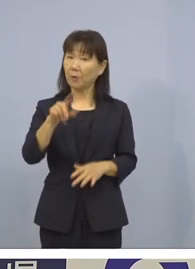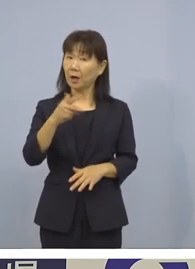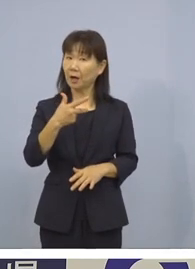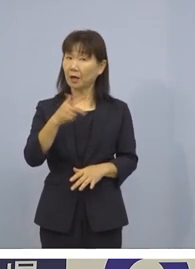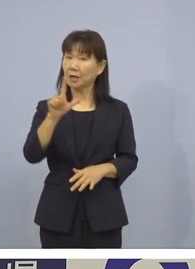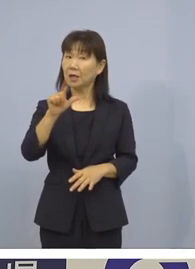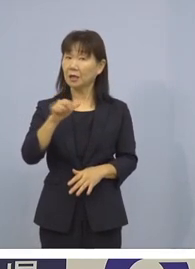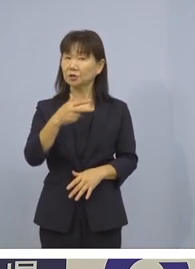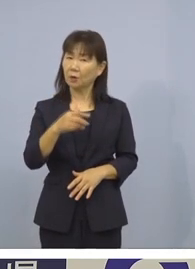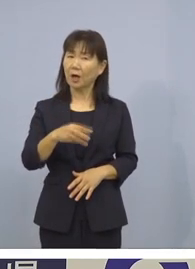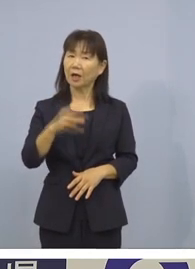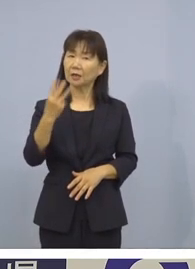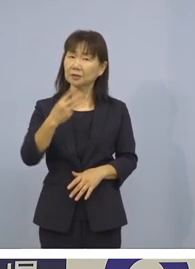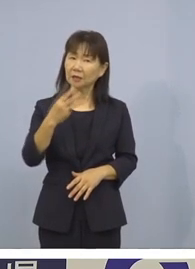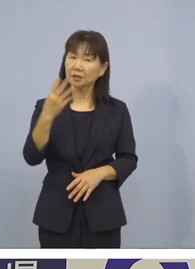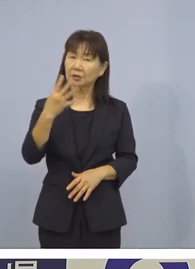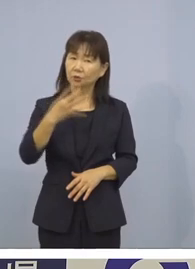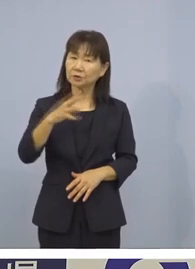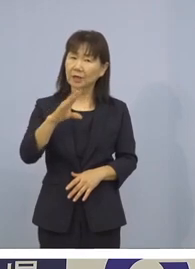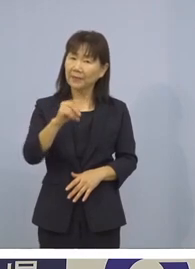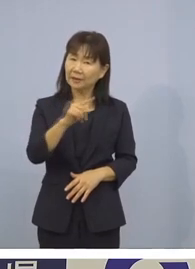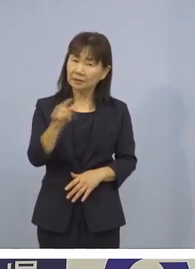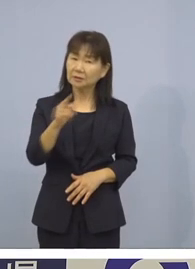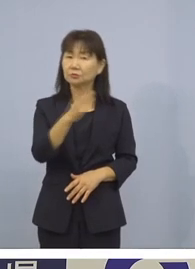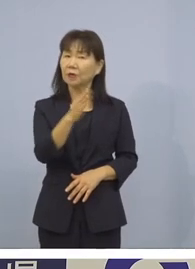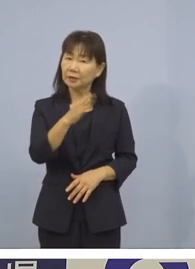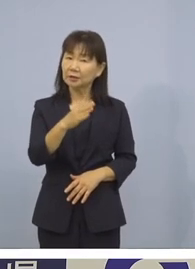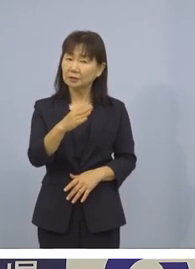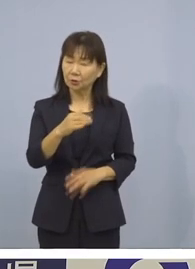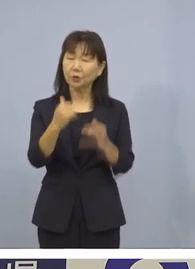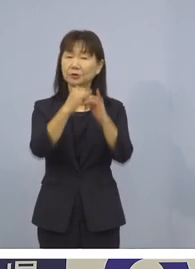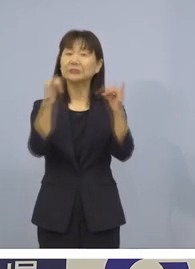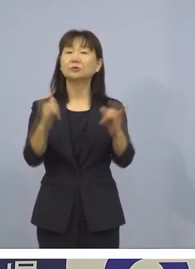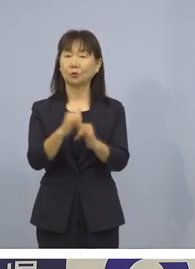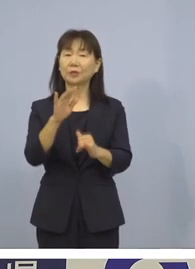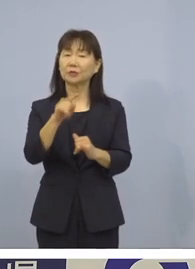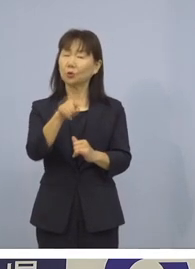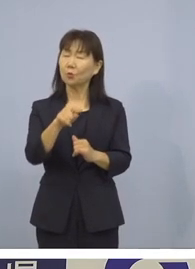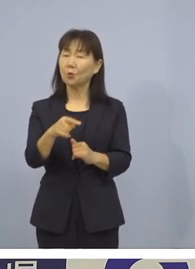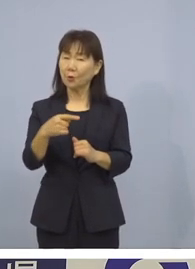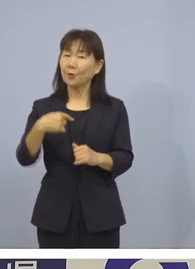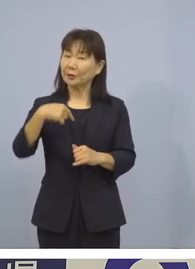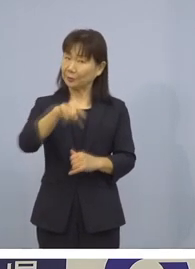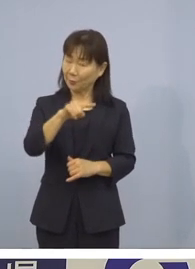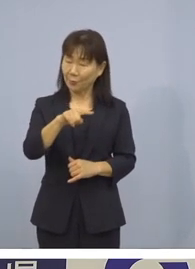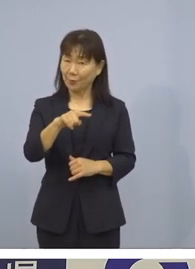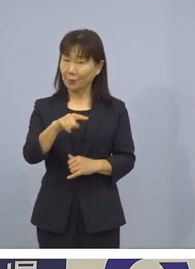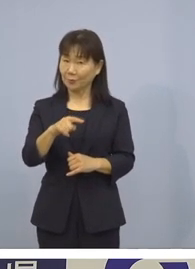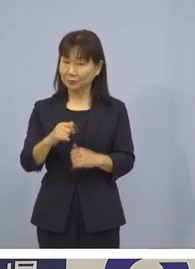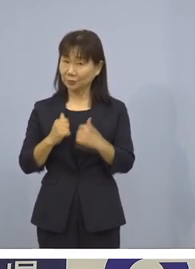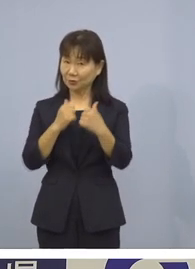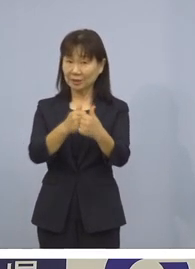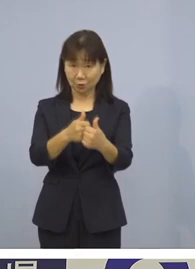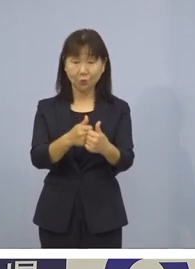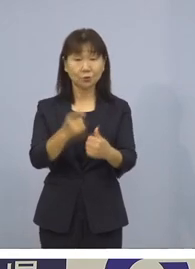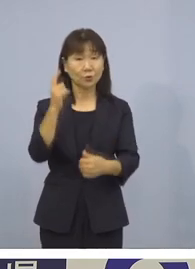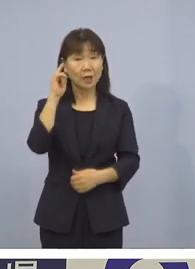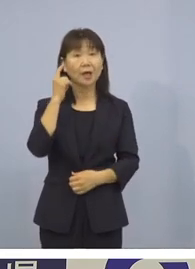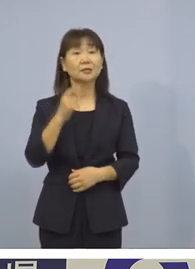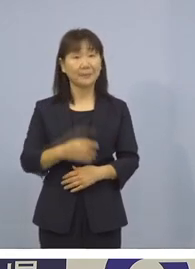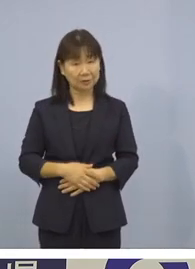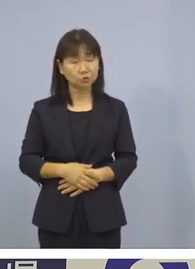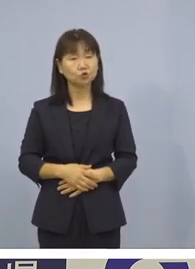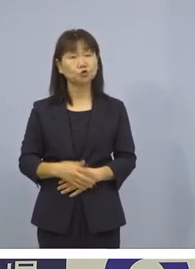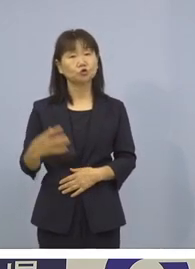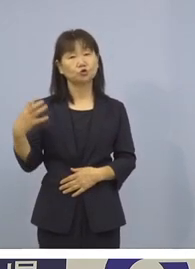な。そっちにもこれから攻めていこうっていうことで、この前も担当部局と話